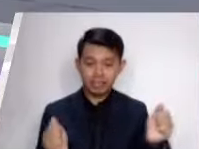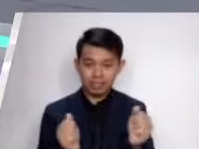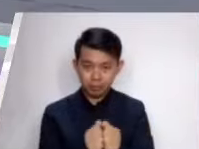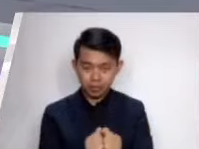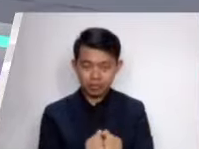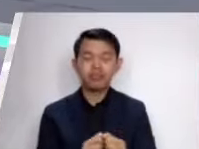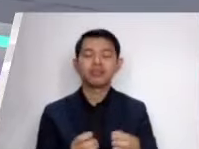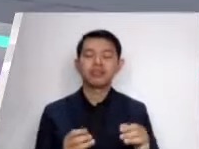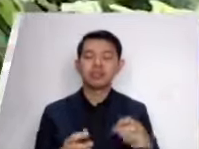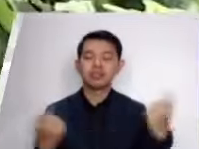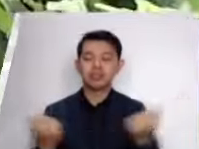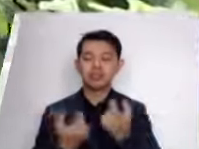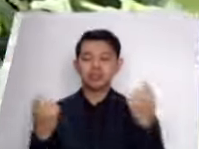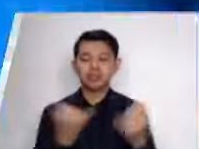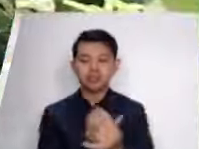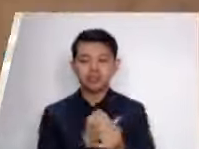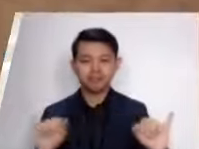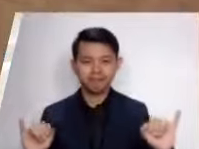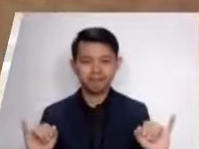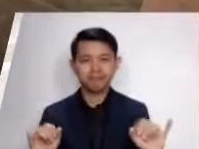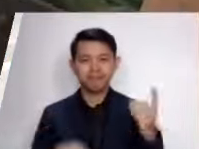Darlene Kay.